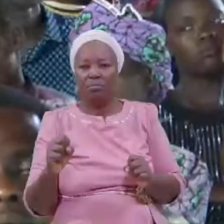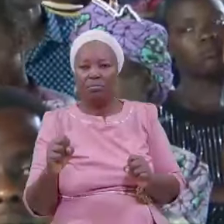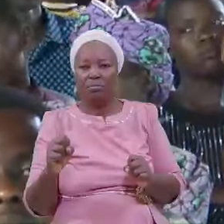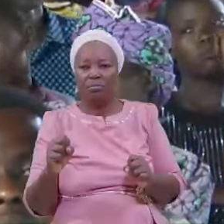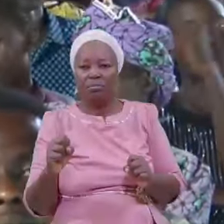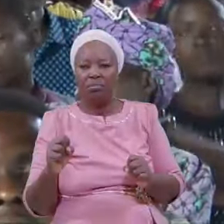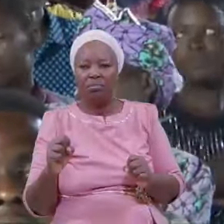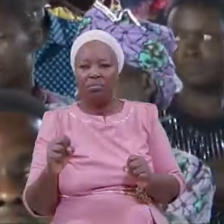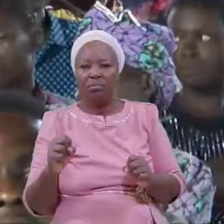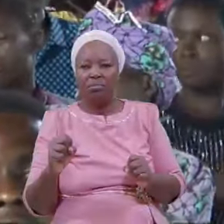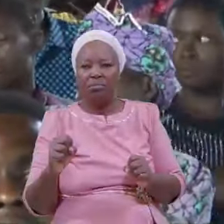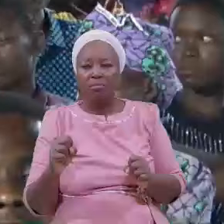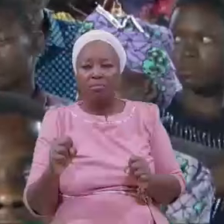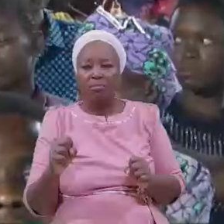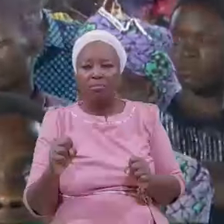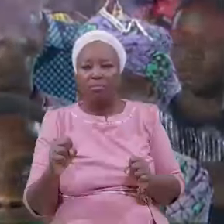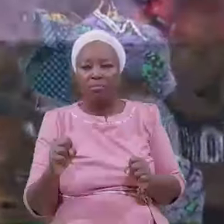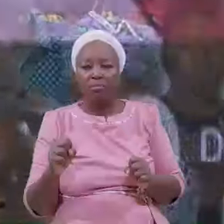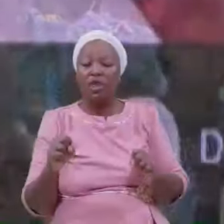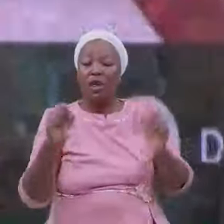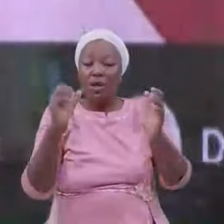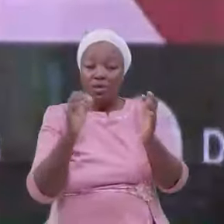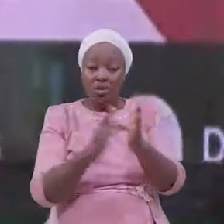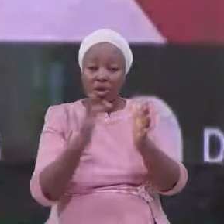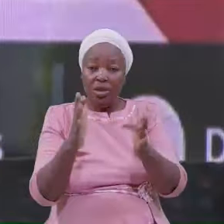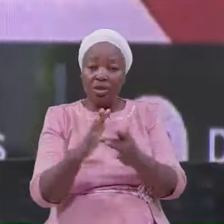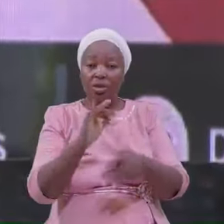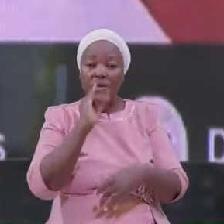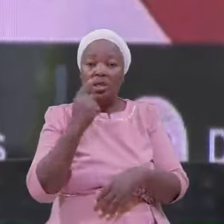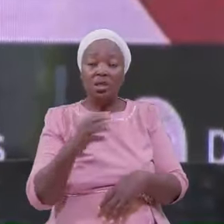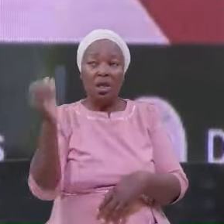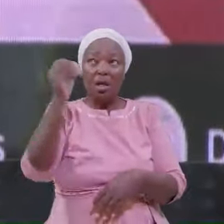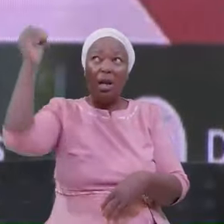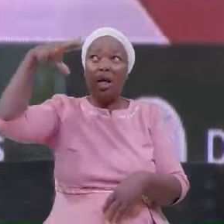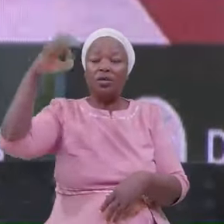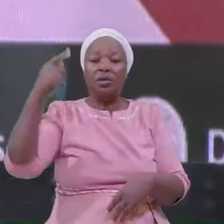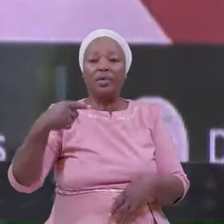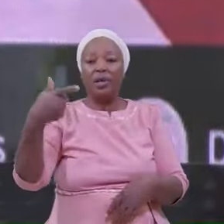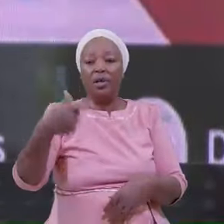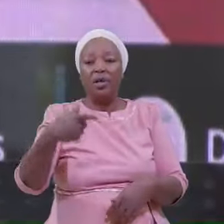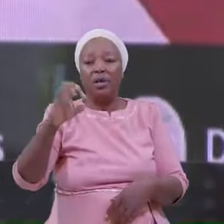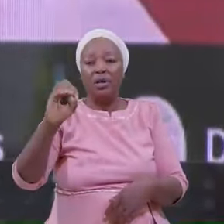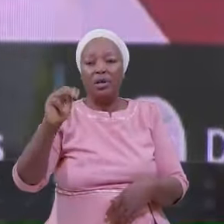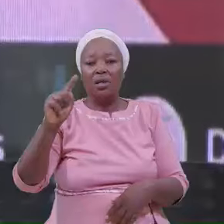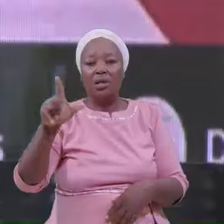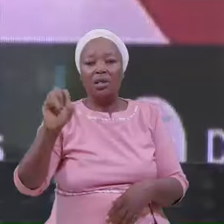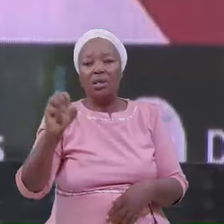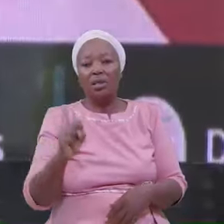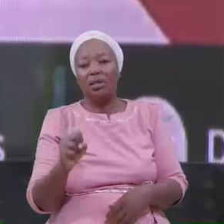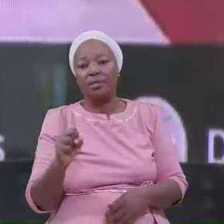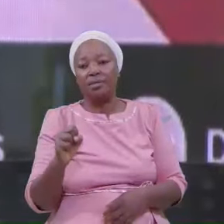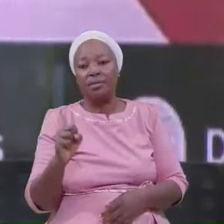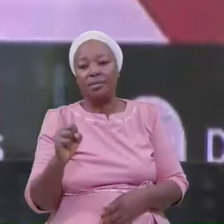ikaligtas ninuman. Jesus is the light of the Gentiles. Si Jesus ang ilaw ng mga hintil.